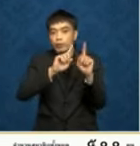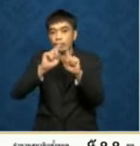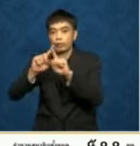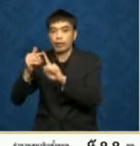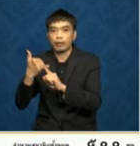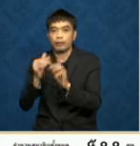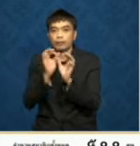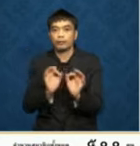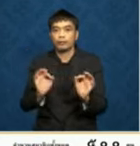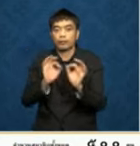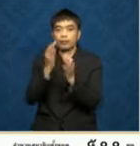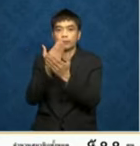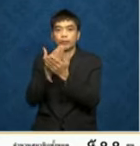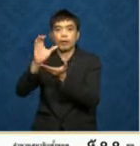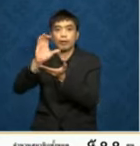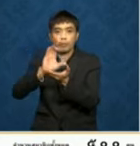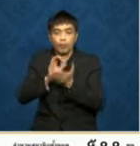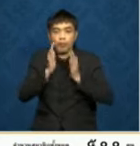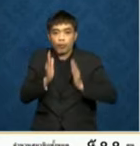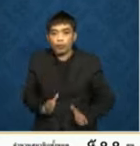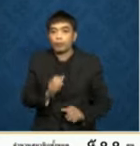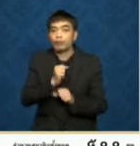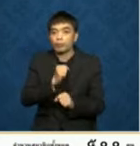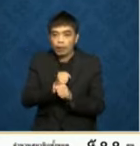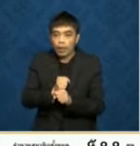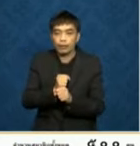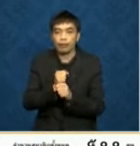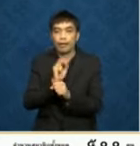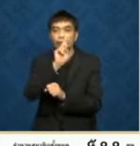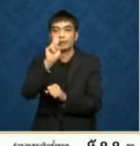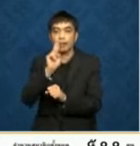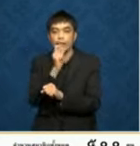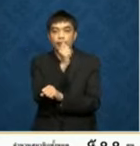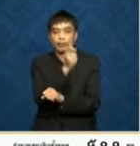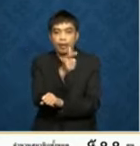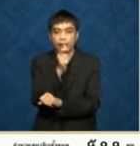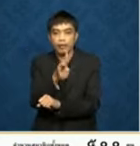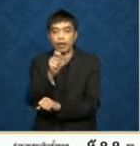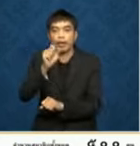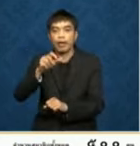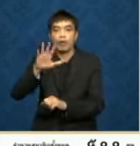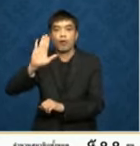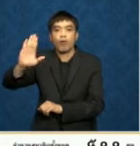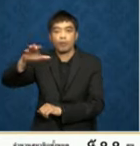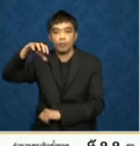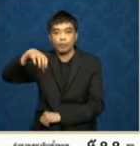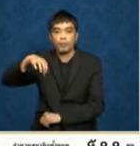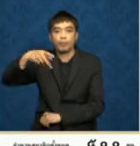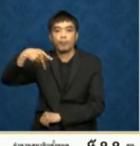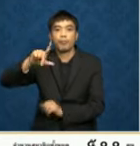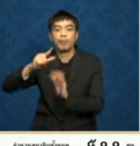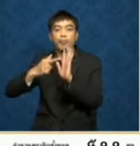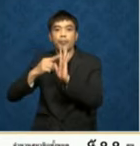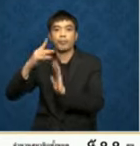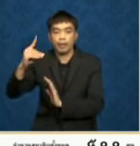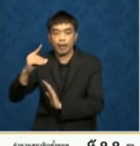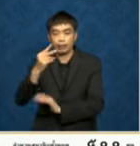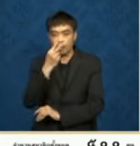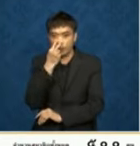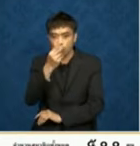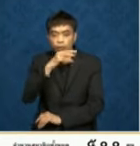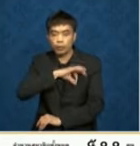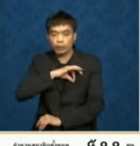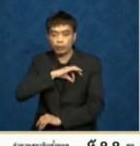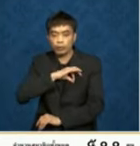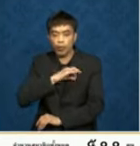งบประมาณที่เกยวกับvisedบุคกาค์ร Alles Dartบใช้จ่ายปจำของทางสำนตรงานปลดด้วยทํใหมัดูปูดขึ้นมาเป